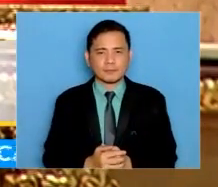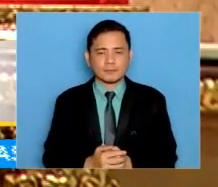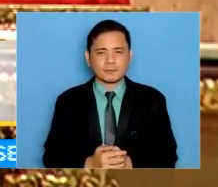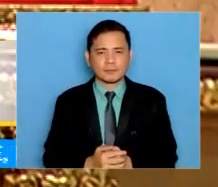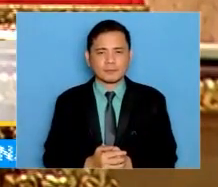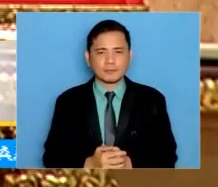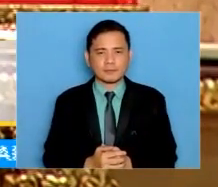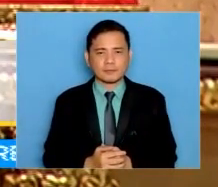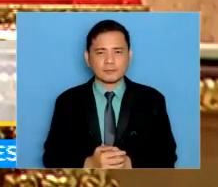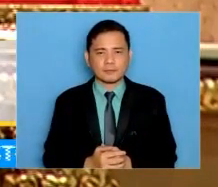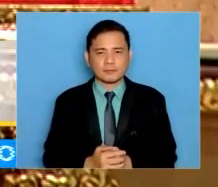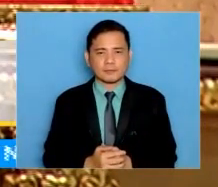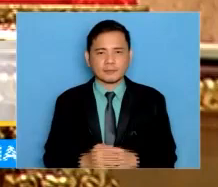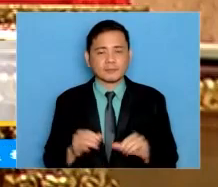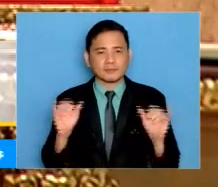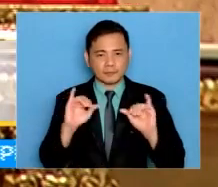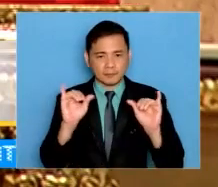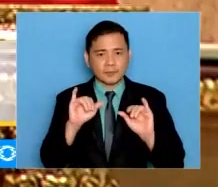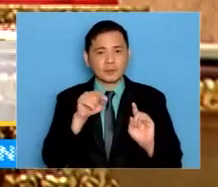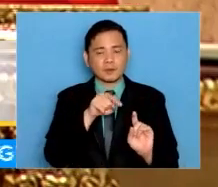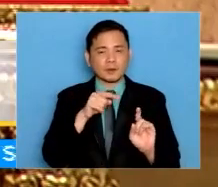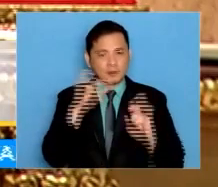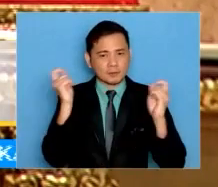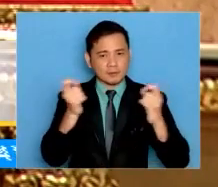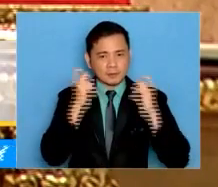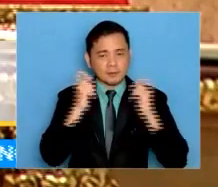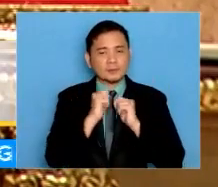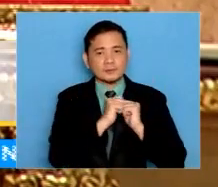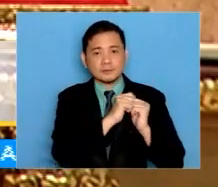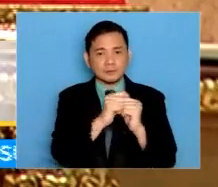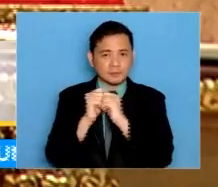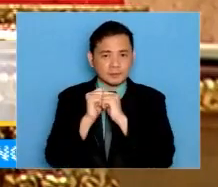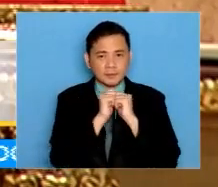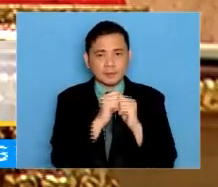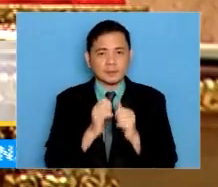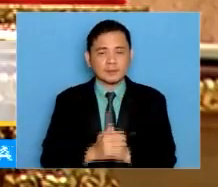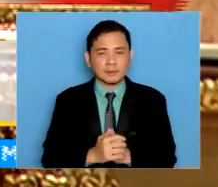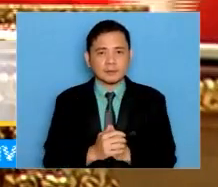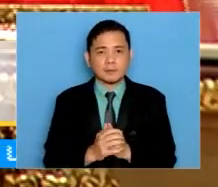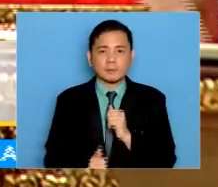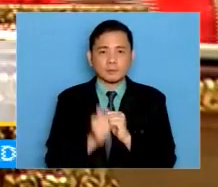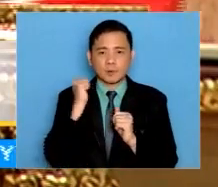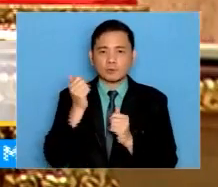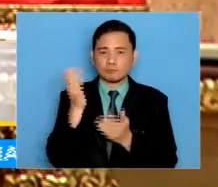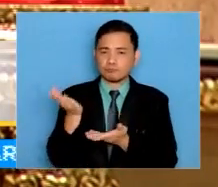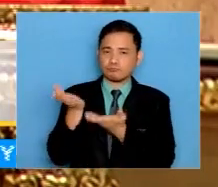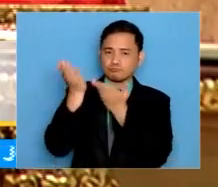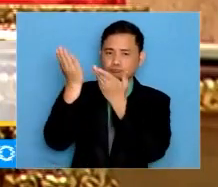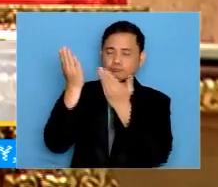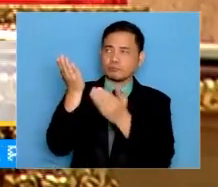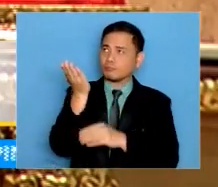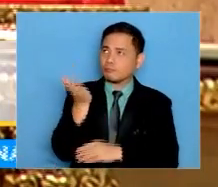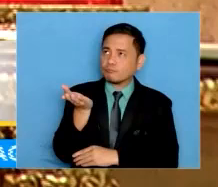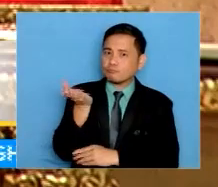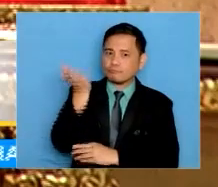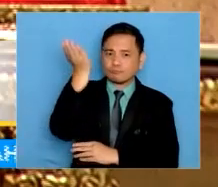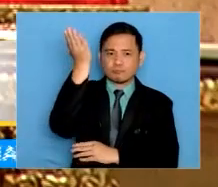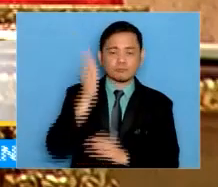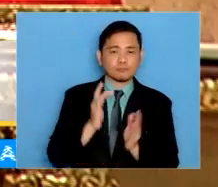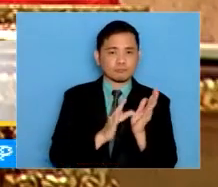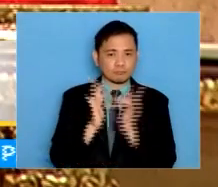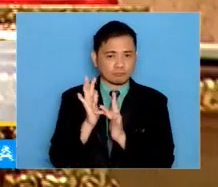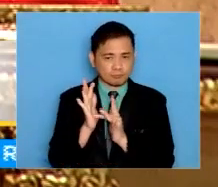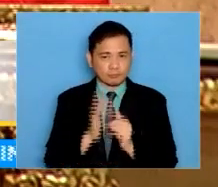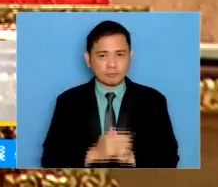ang ibinigay niya, ang pinakamahal niya, si Jesus Nazareno, ang